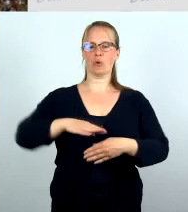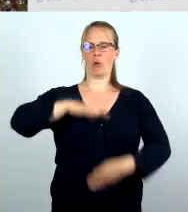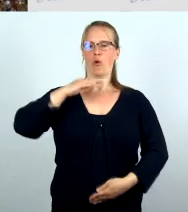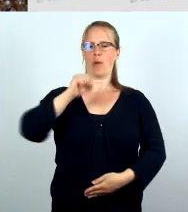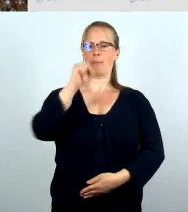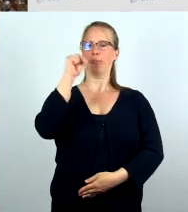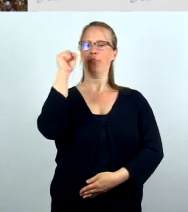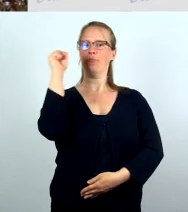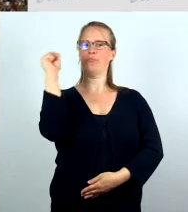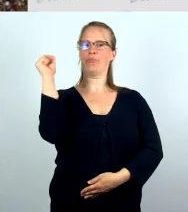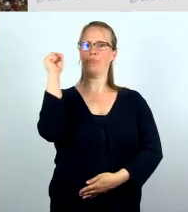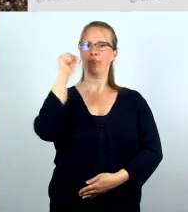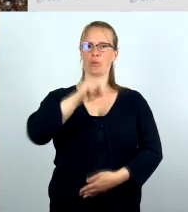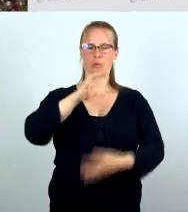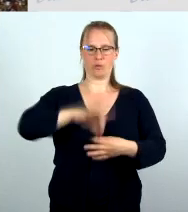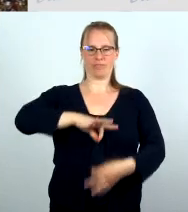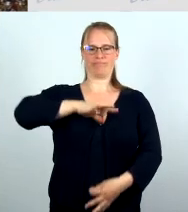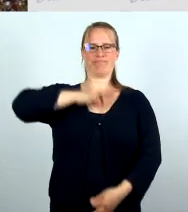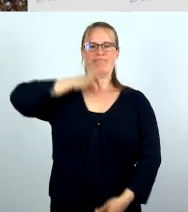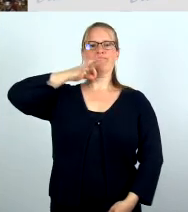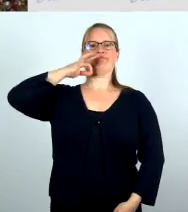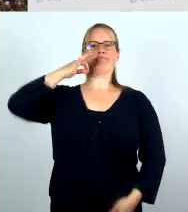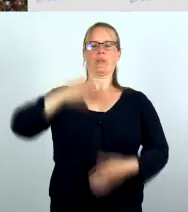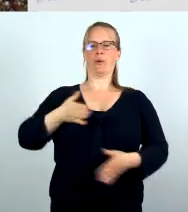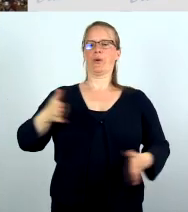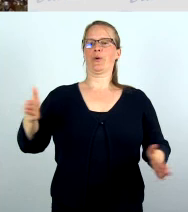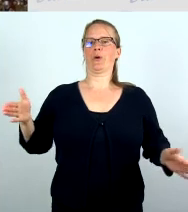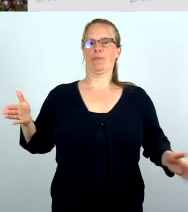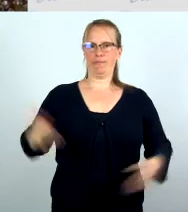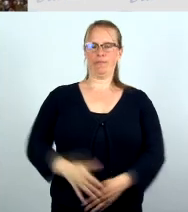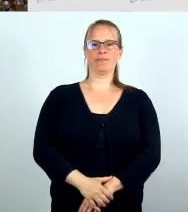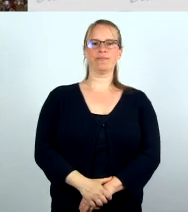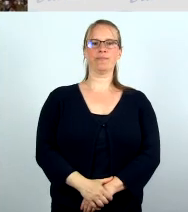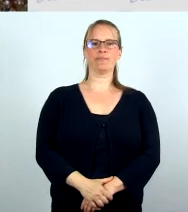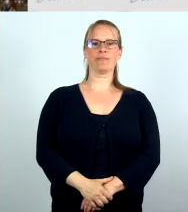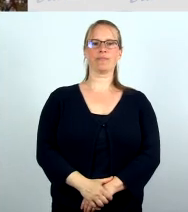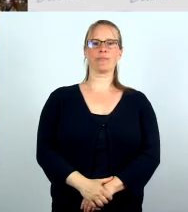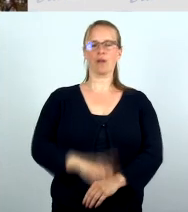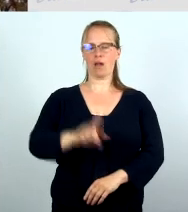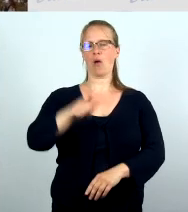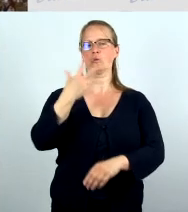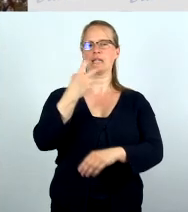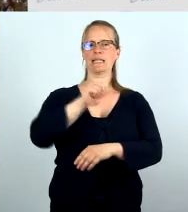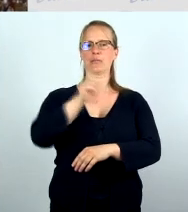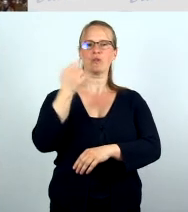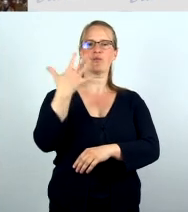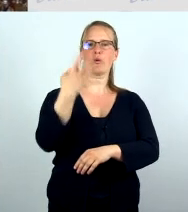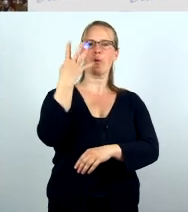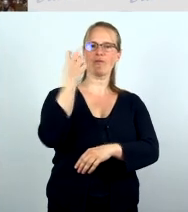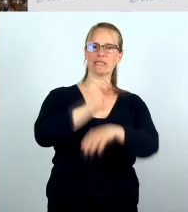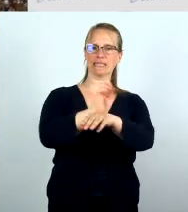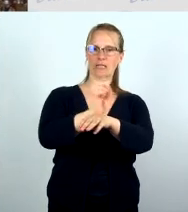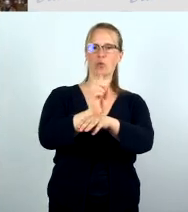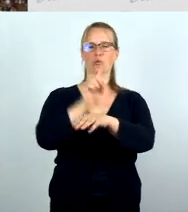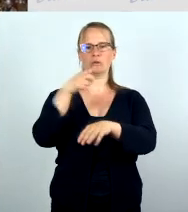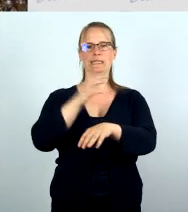Damit wird nochmal die Hüfte geöffnet und bekommt die komplette Vorderseite im Körper einmal gedehnt. Auf jeden Fall 30 bis 45 Sekunden halten dann